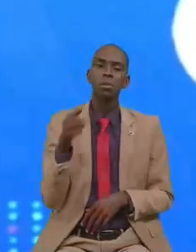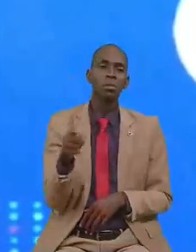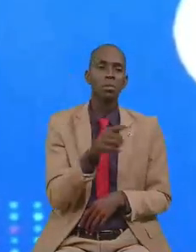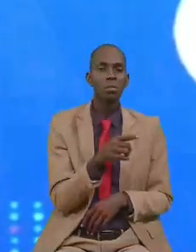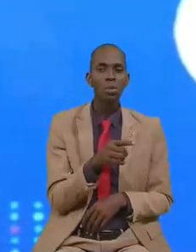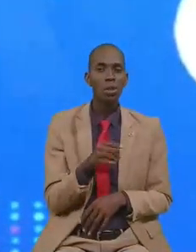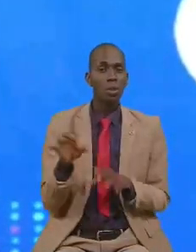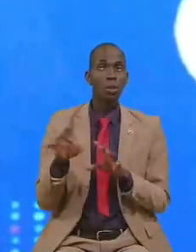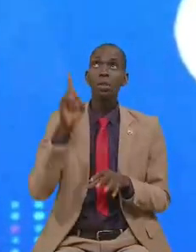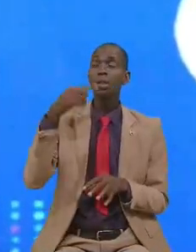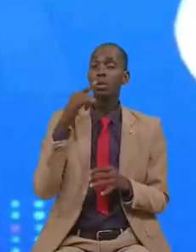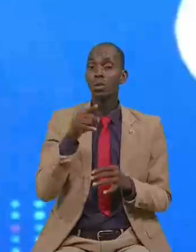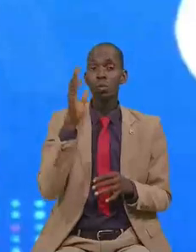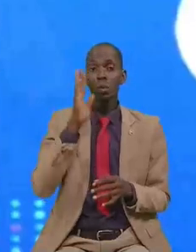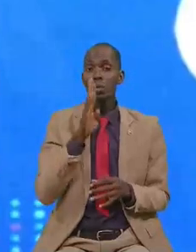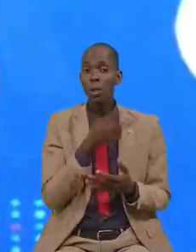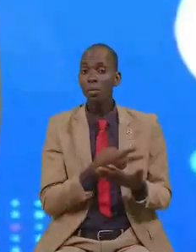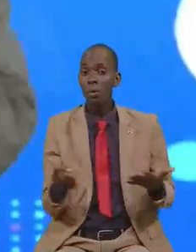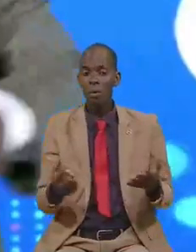Est-ce qu'il t'a dit que tu vas échouer?